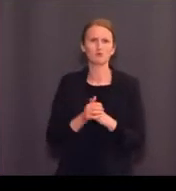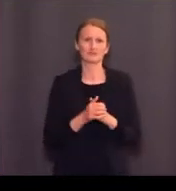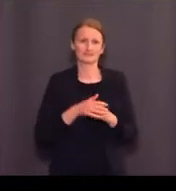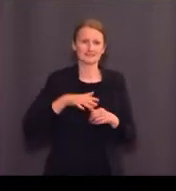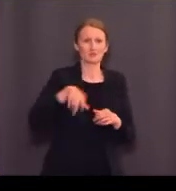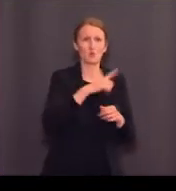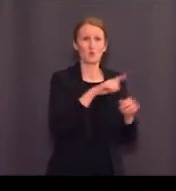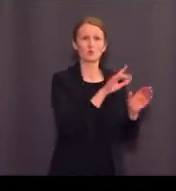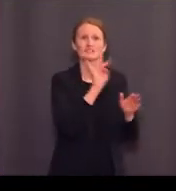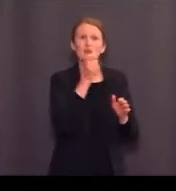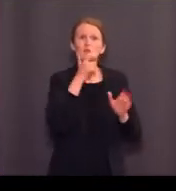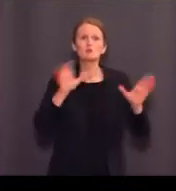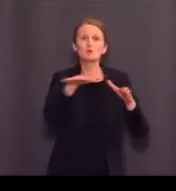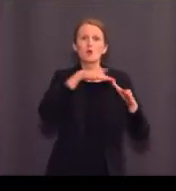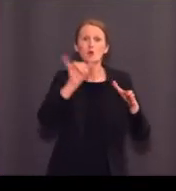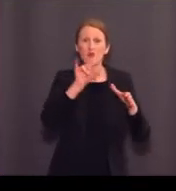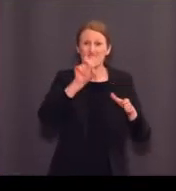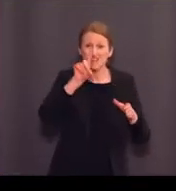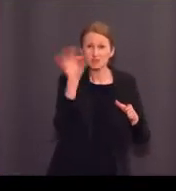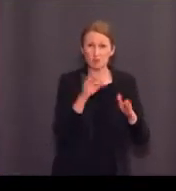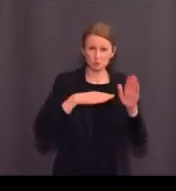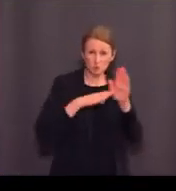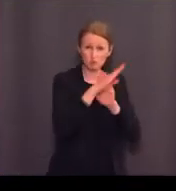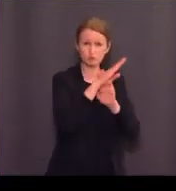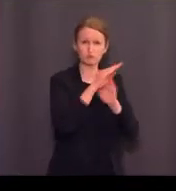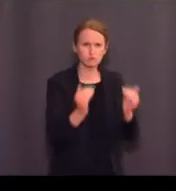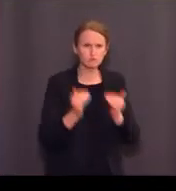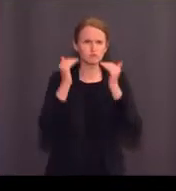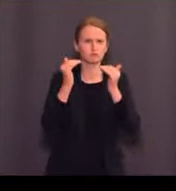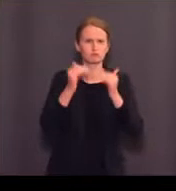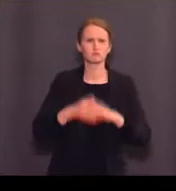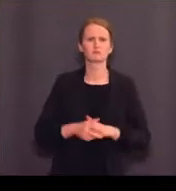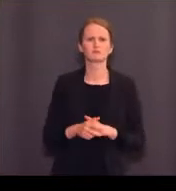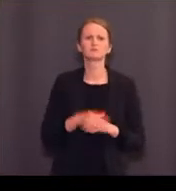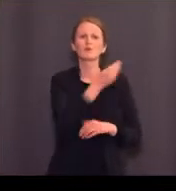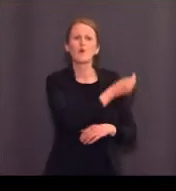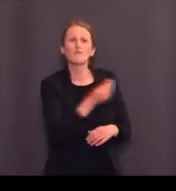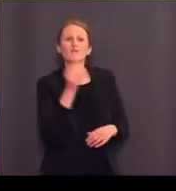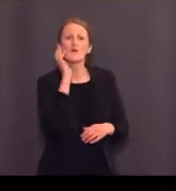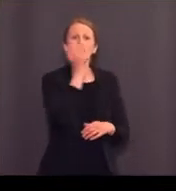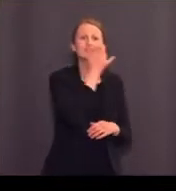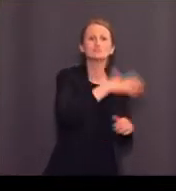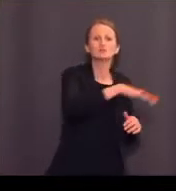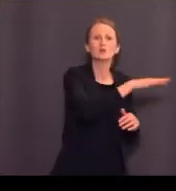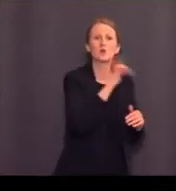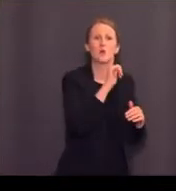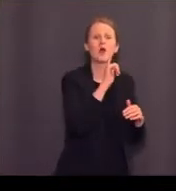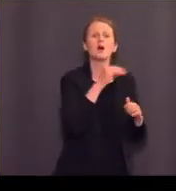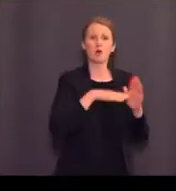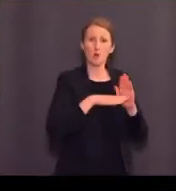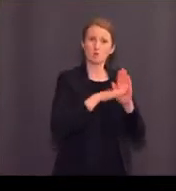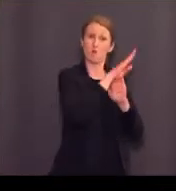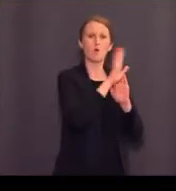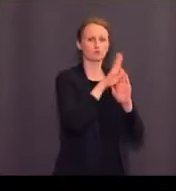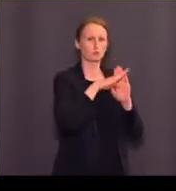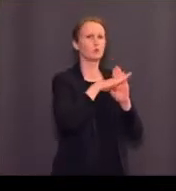21%. Chez les enfants, chez les adolescents, on a une diminution de ce nombre de chiffres. On a pour l'instant une augmentation qui est tombée